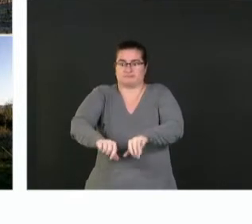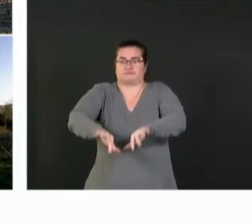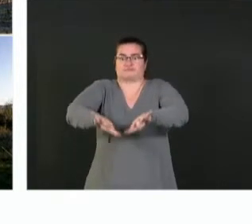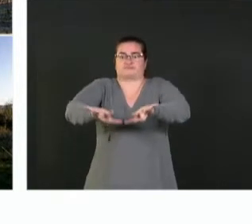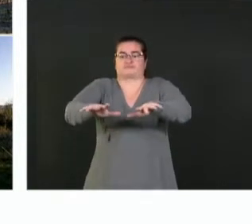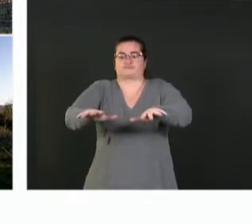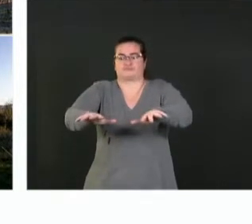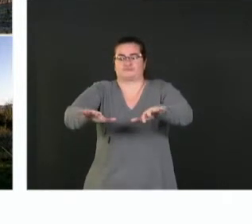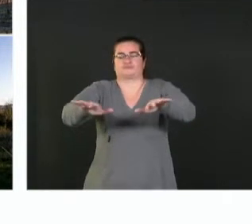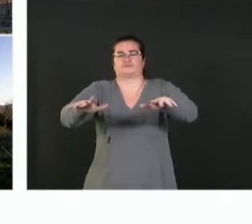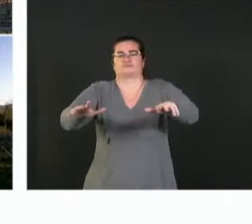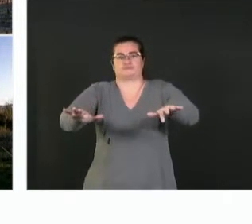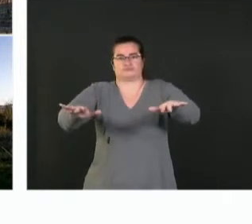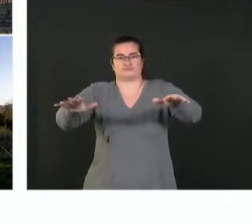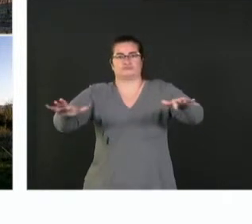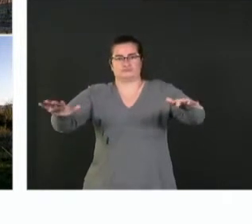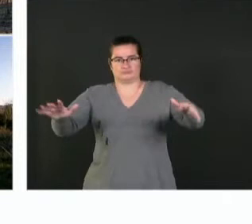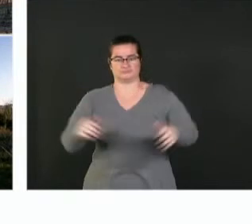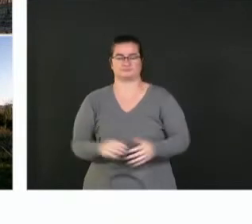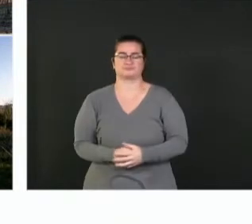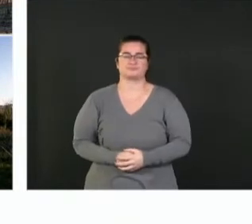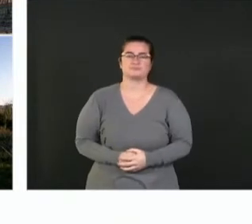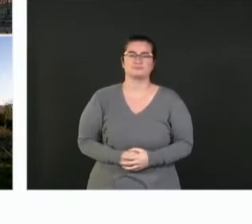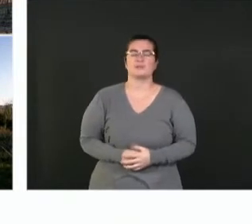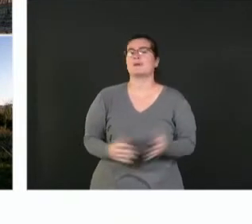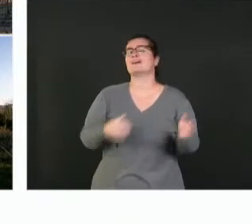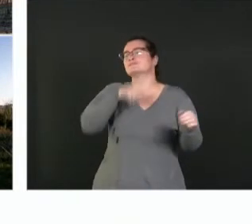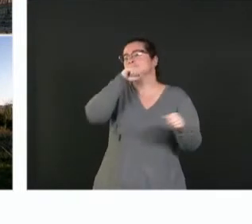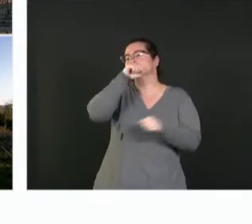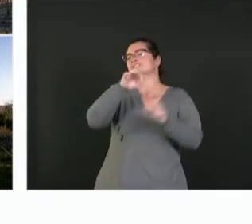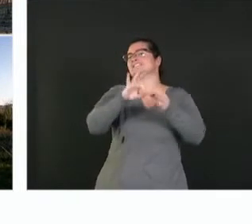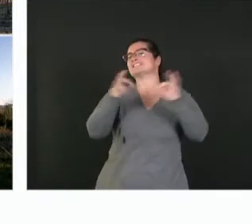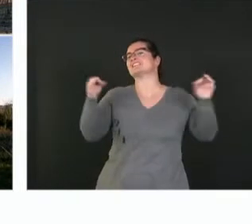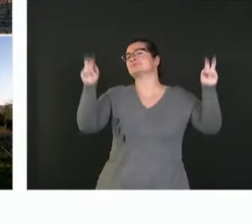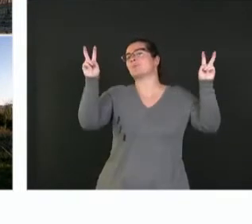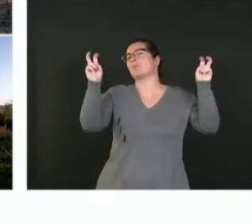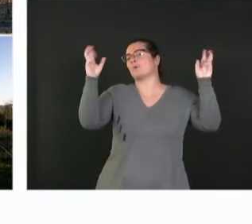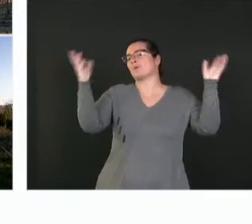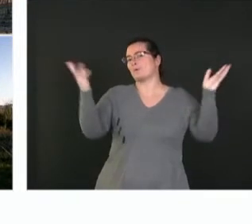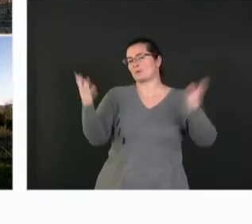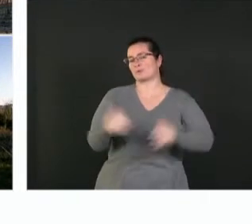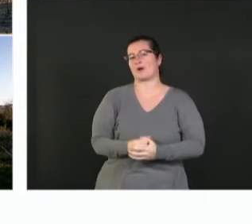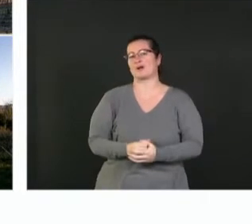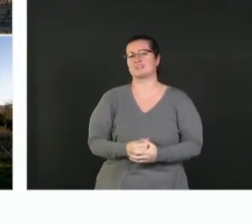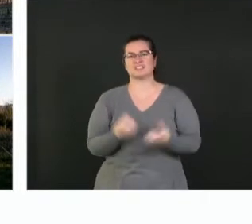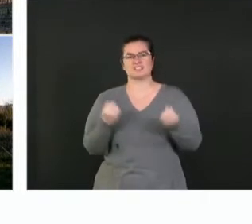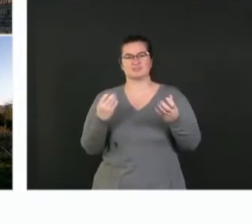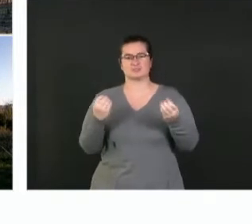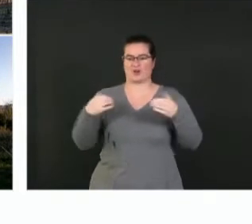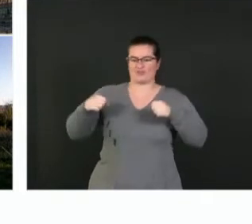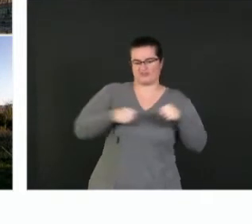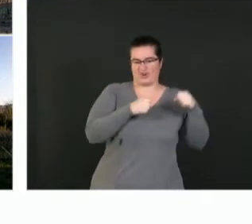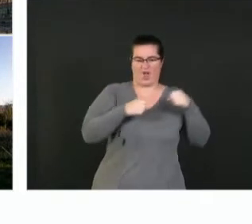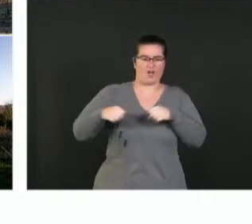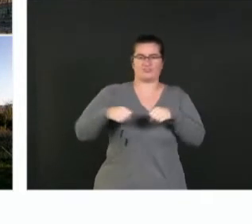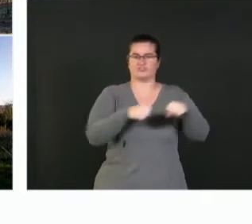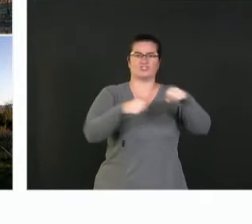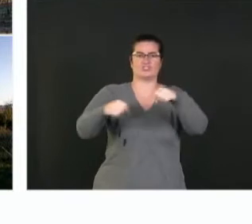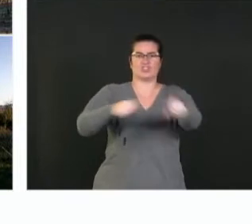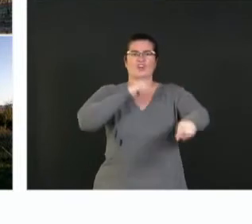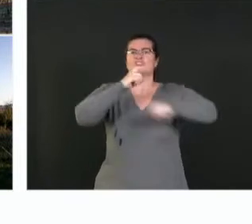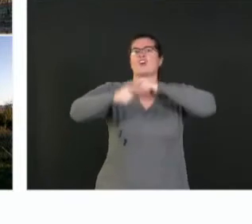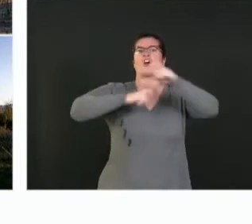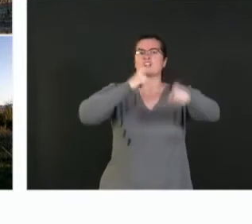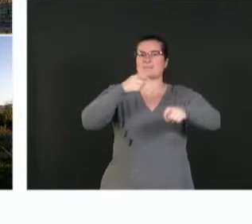s'étendre. Il y a une phrase de Bertolt Brecht que j'adore, qui est « On parle toujours de la violence du fleuve et jamais de celle des berges qui